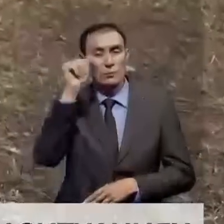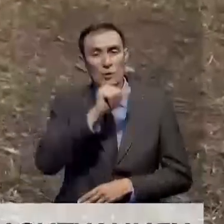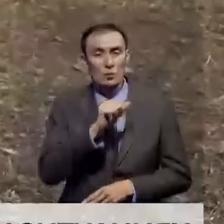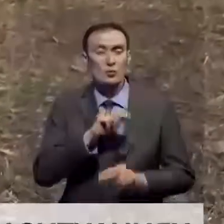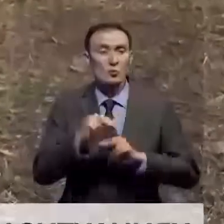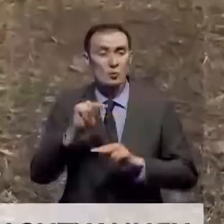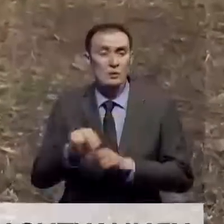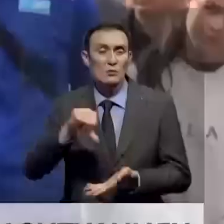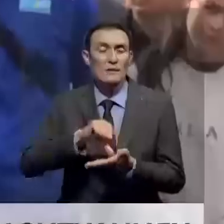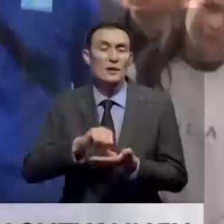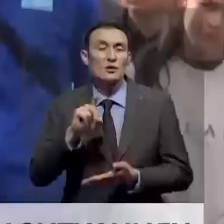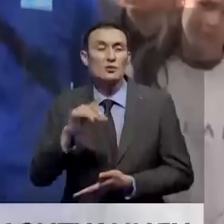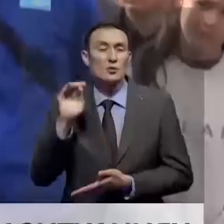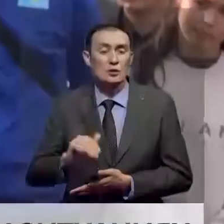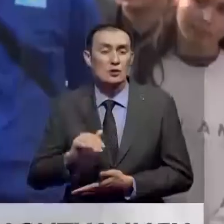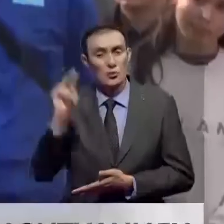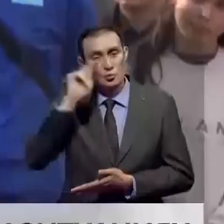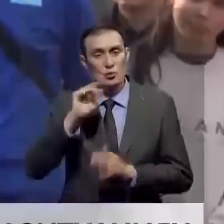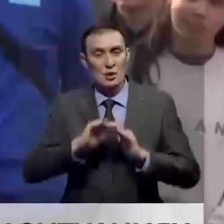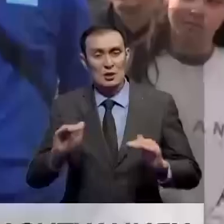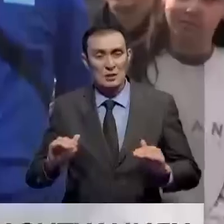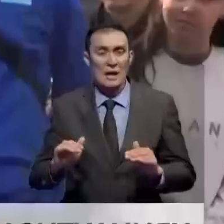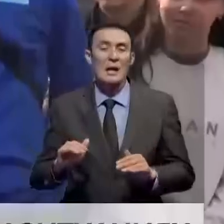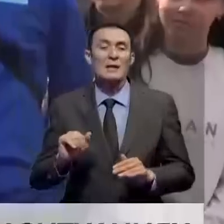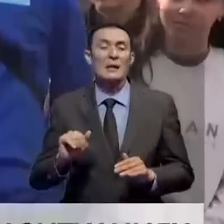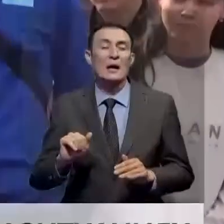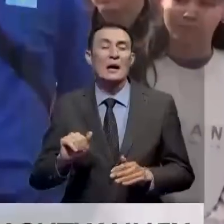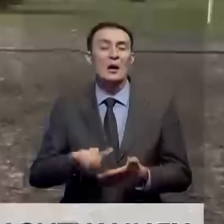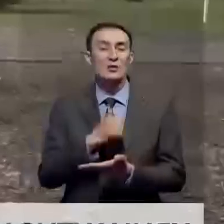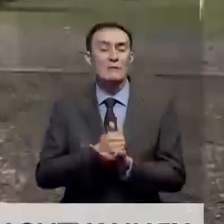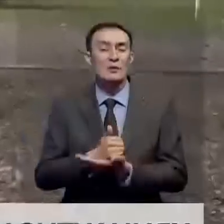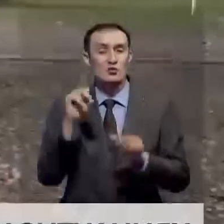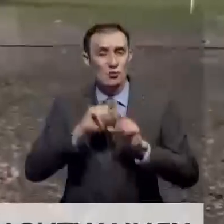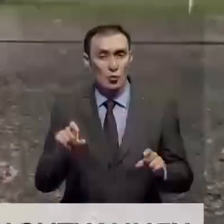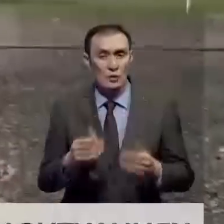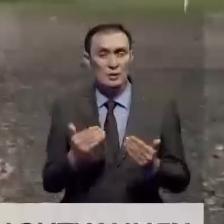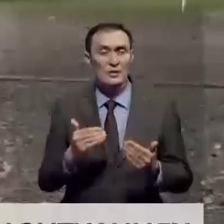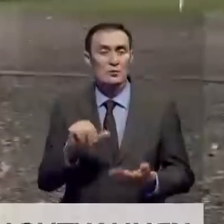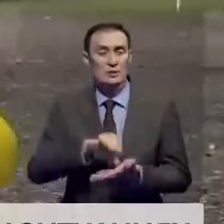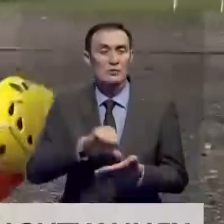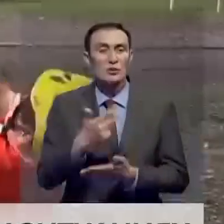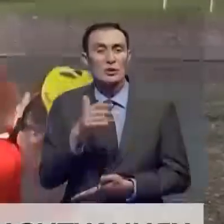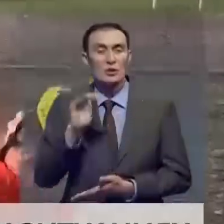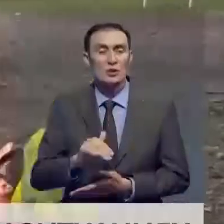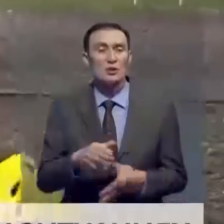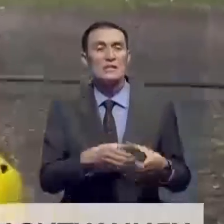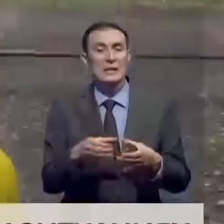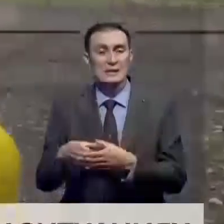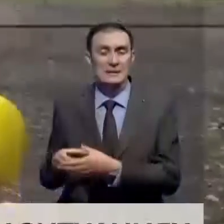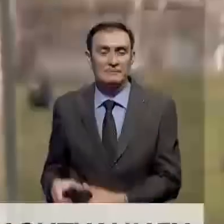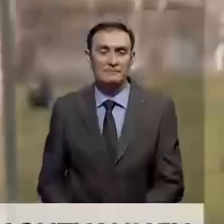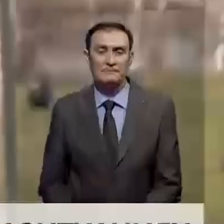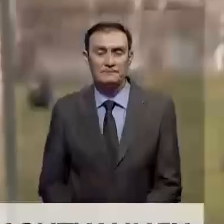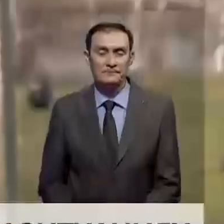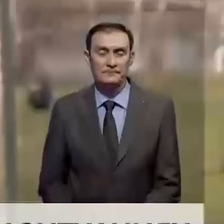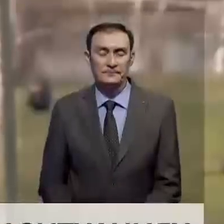году такими курсами охватили до 100 тысяч учащихся. На базе местных школ действуют 3000 секции.